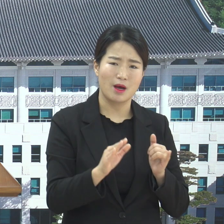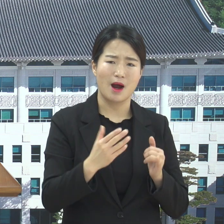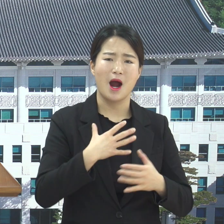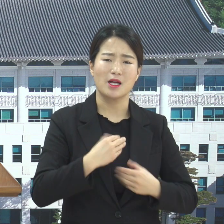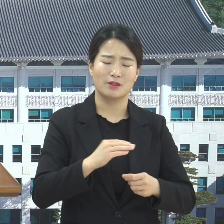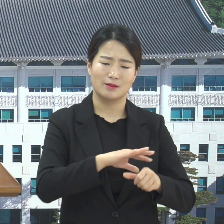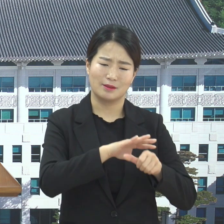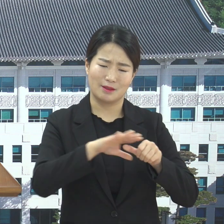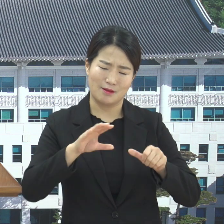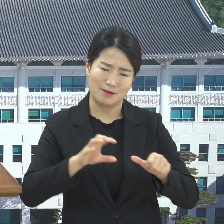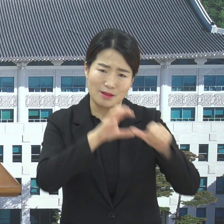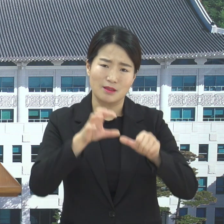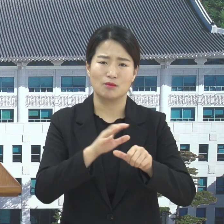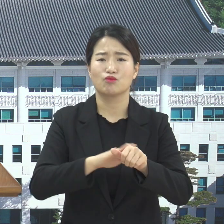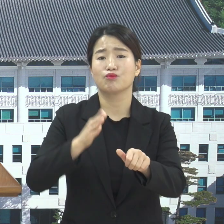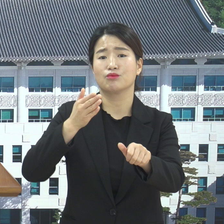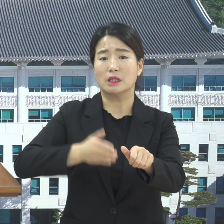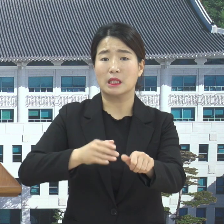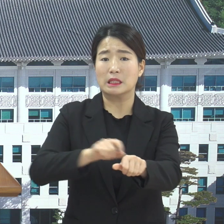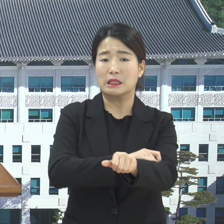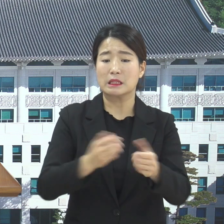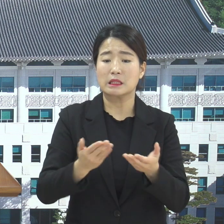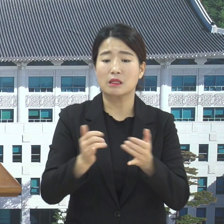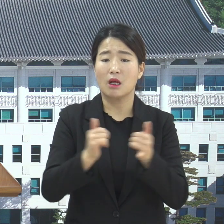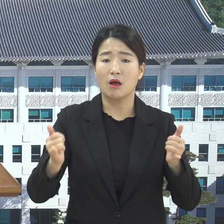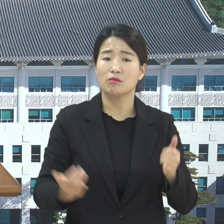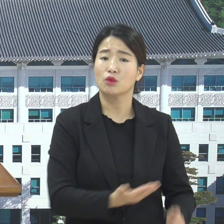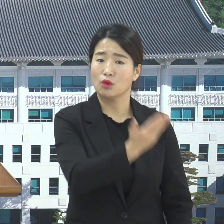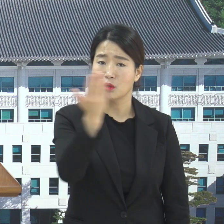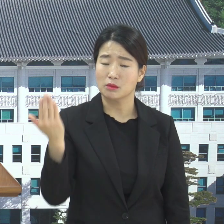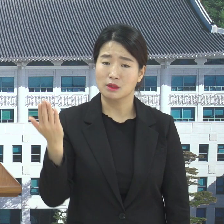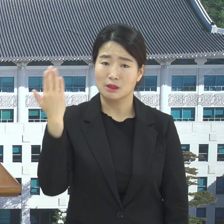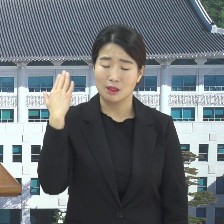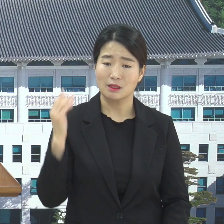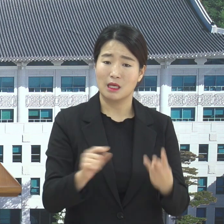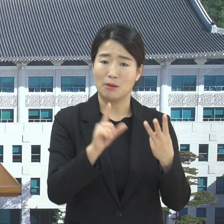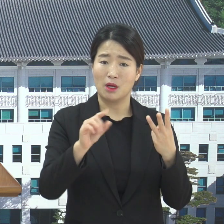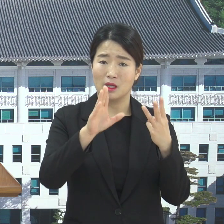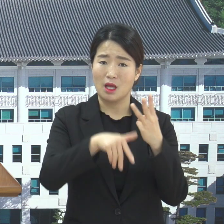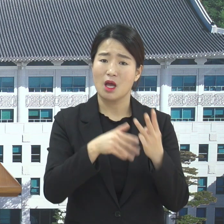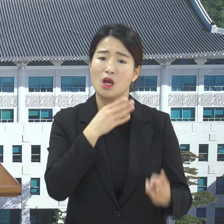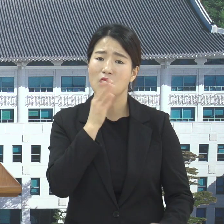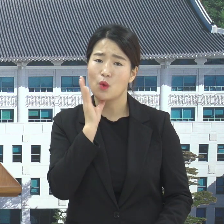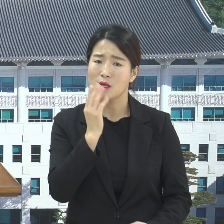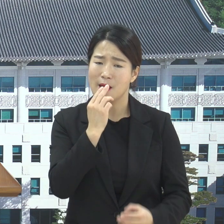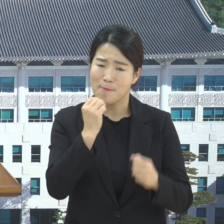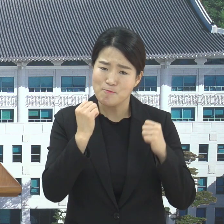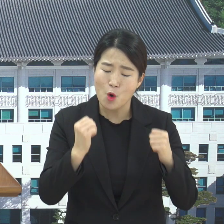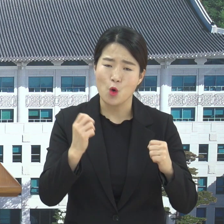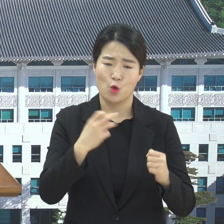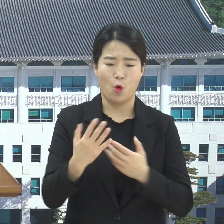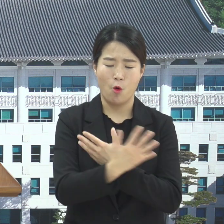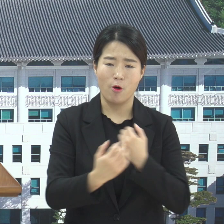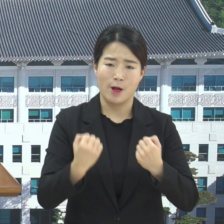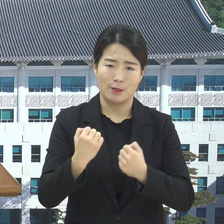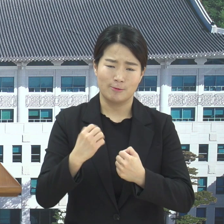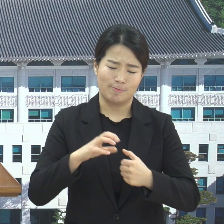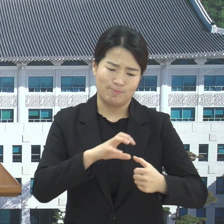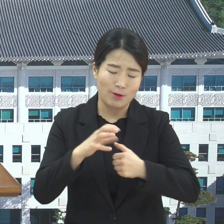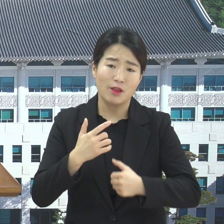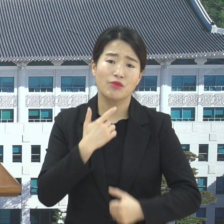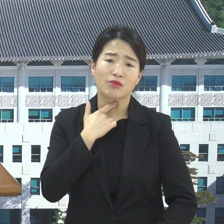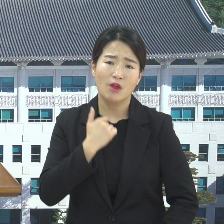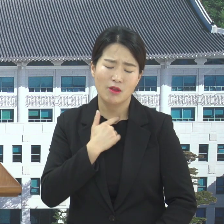지켜주시기 바랍니다. 특히 종사자 여러분께서 지난 3월 어르신들의 생명과 건강을 굳건히